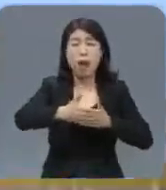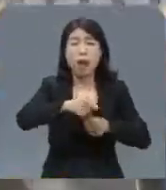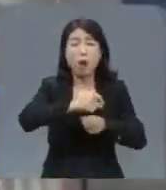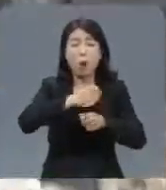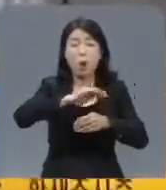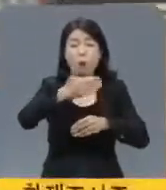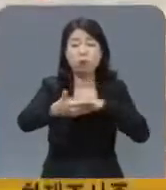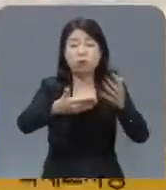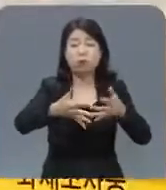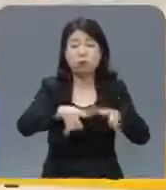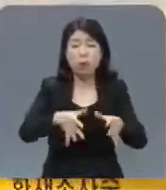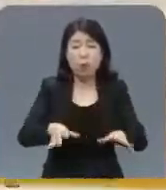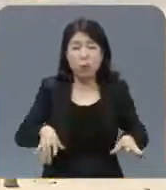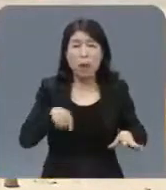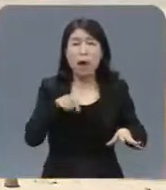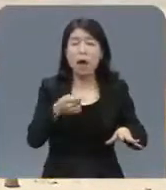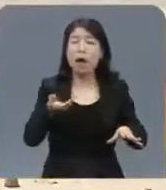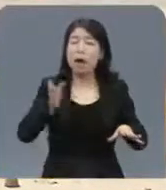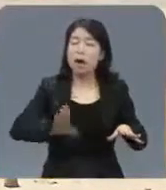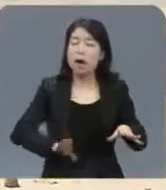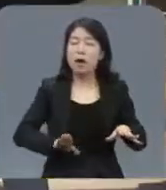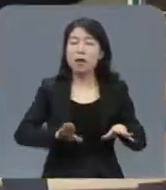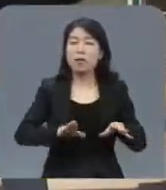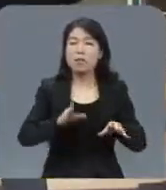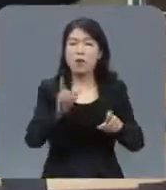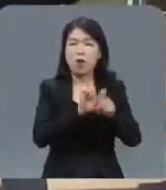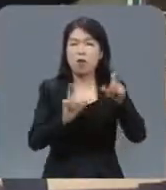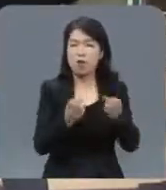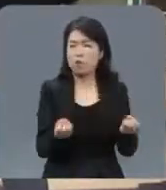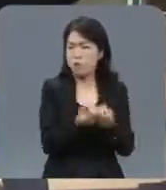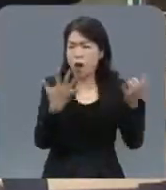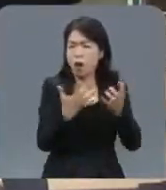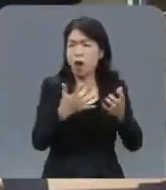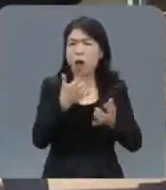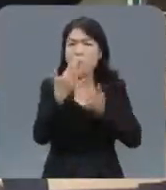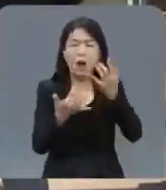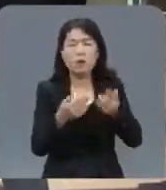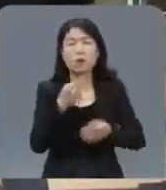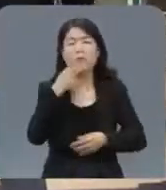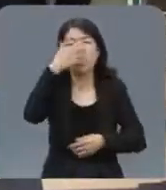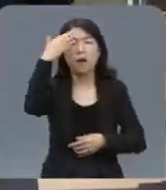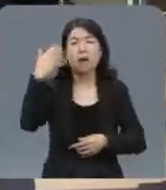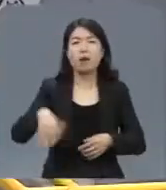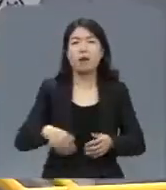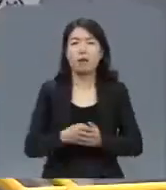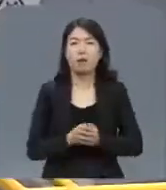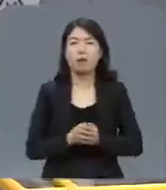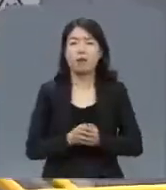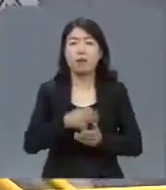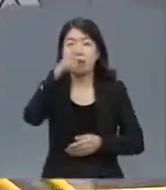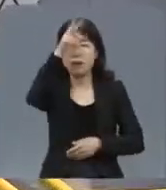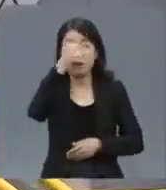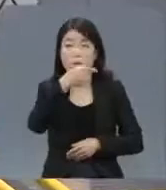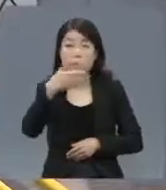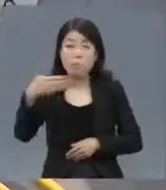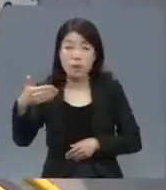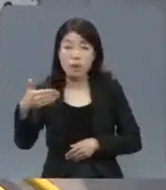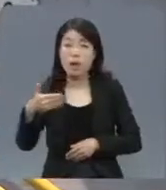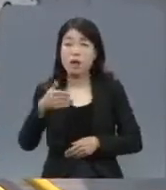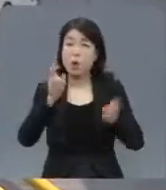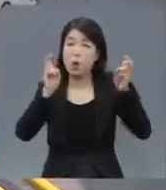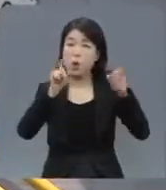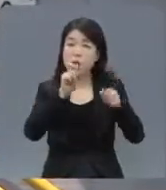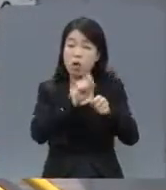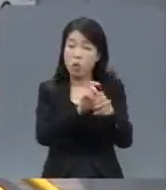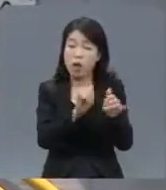벽면이 파손되거나 찢겨 나갔지만 추가 폭발이나 화제로 이어지진 않았습니다 경찰과 소방당국은 회사